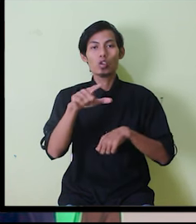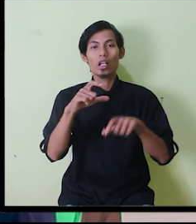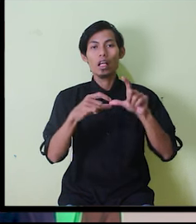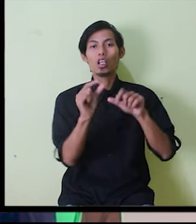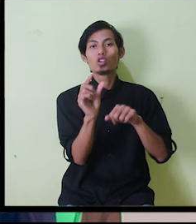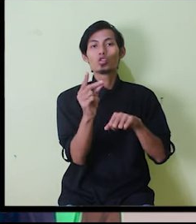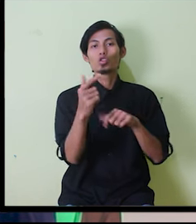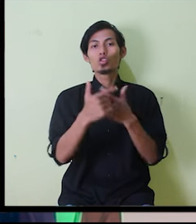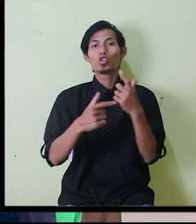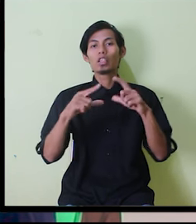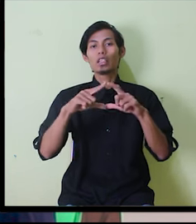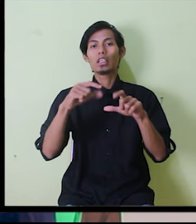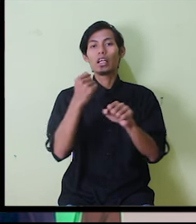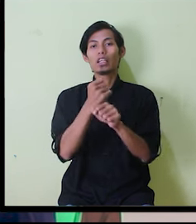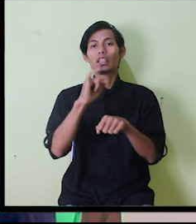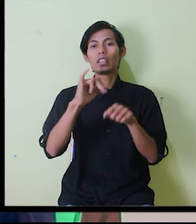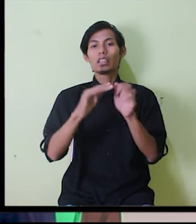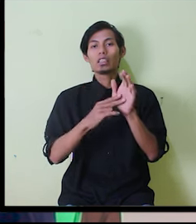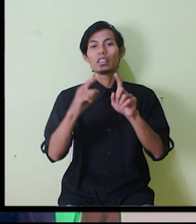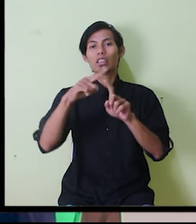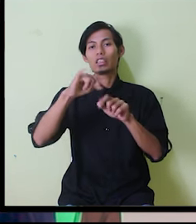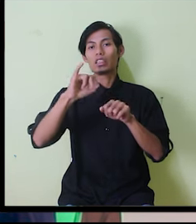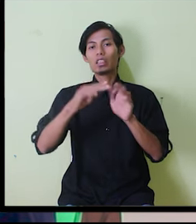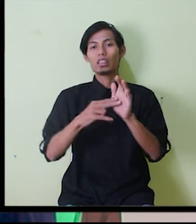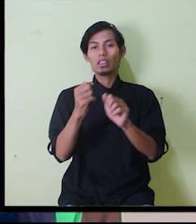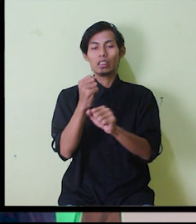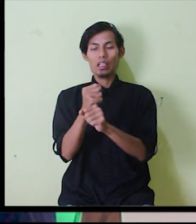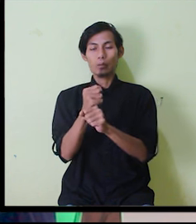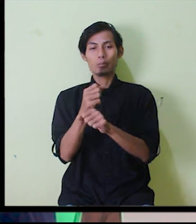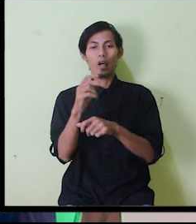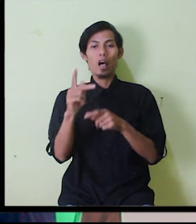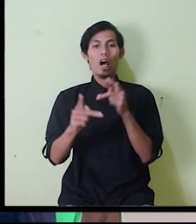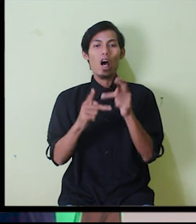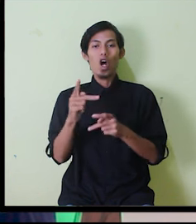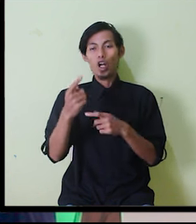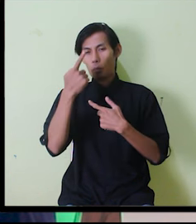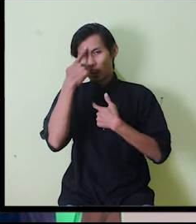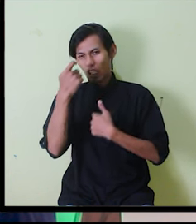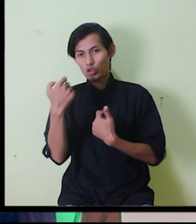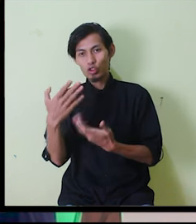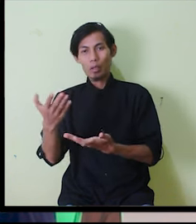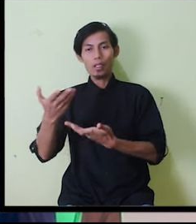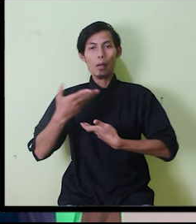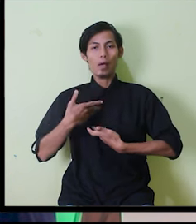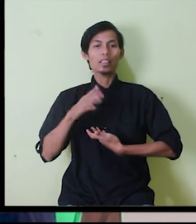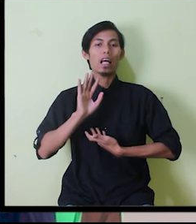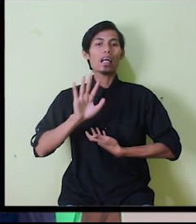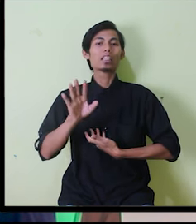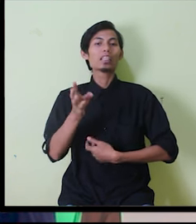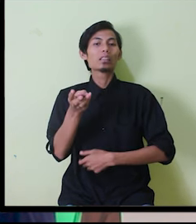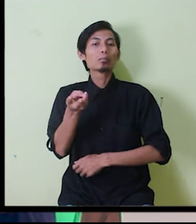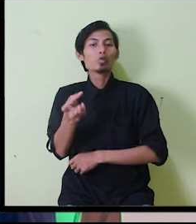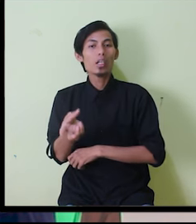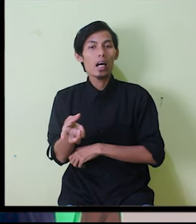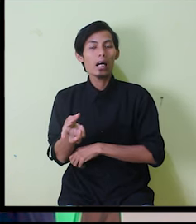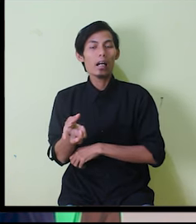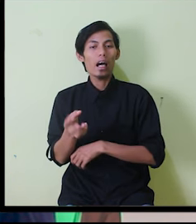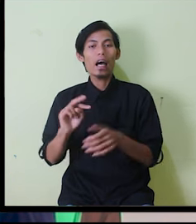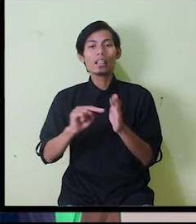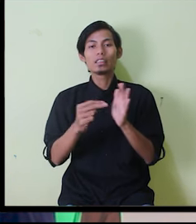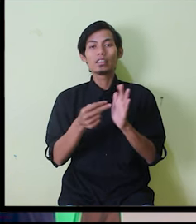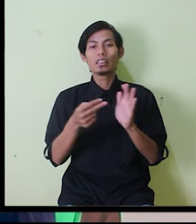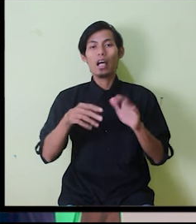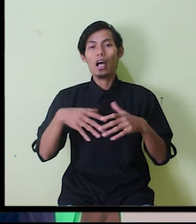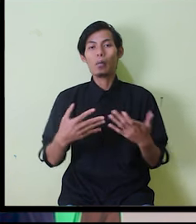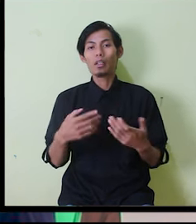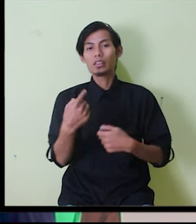Lulu kemudian ketika itu sudah kita dapatkan kepercayaan itu nah ini akan mudah artinya apa